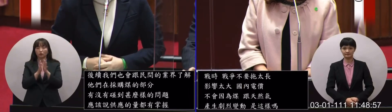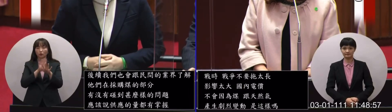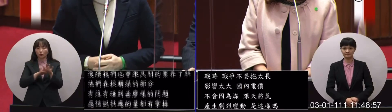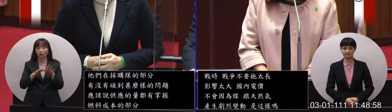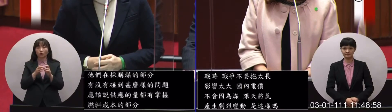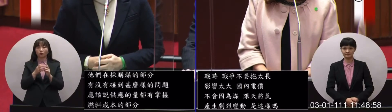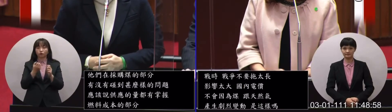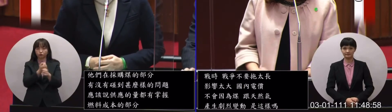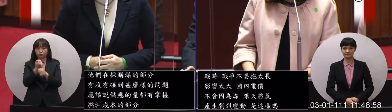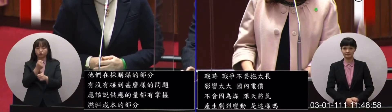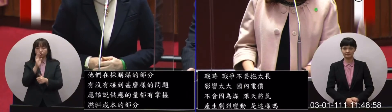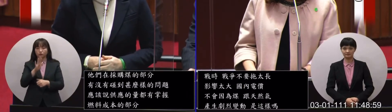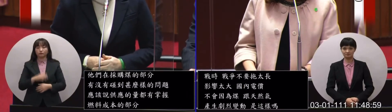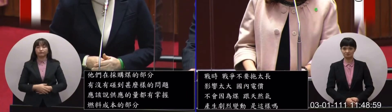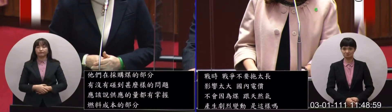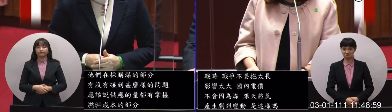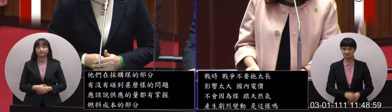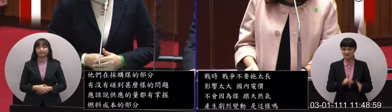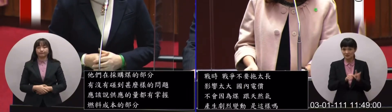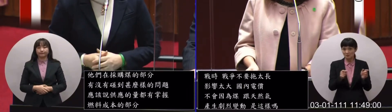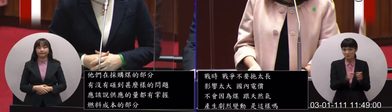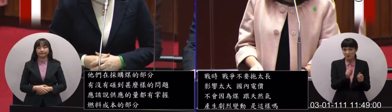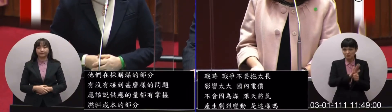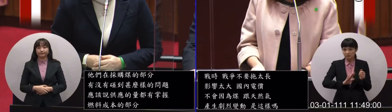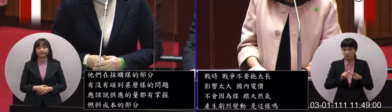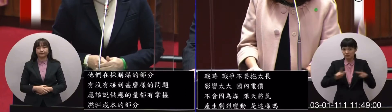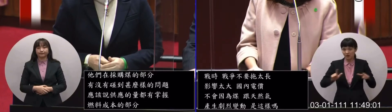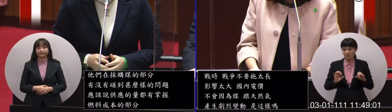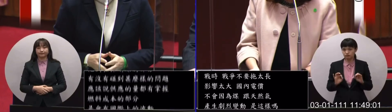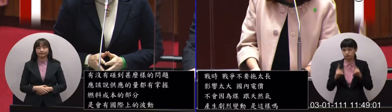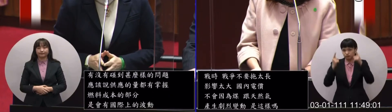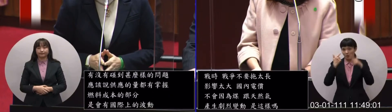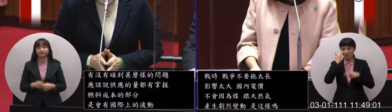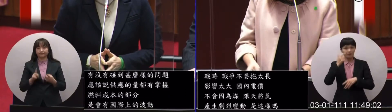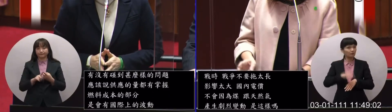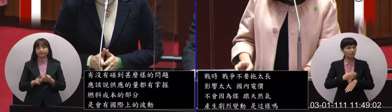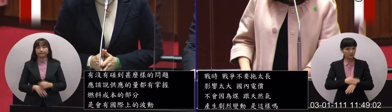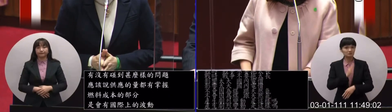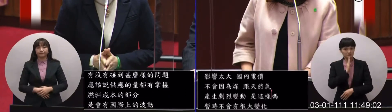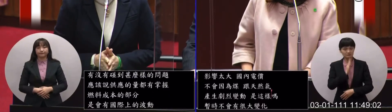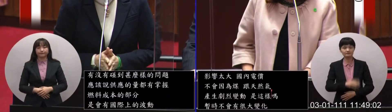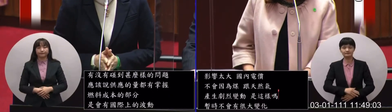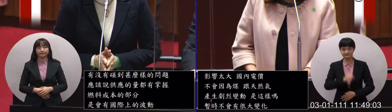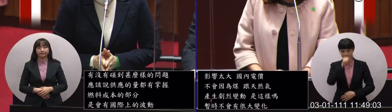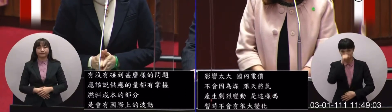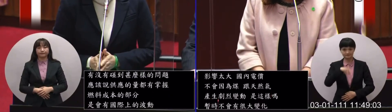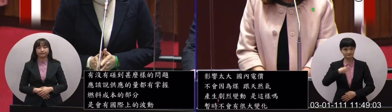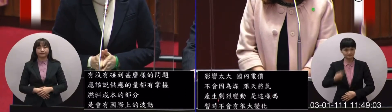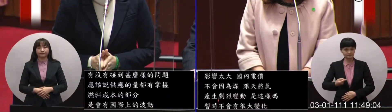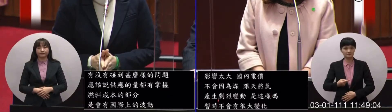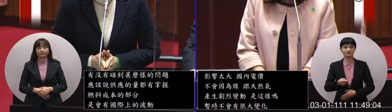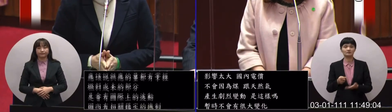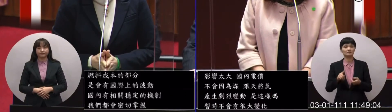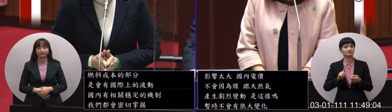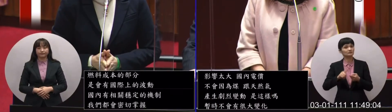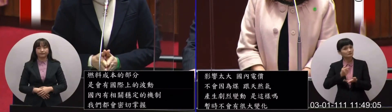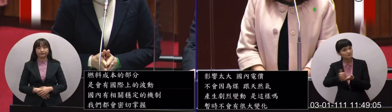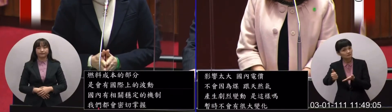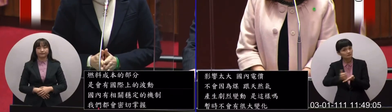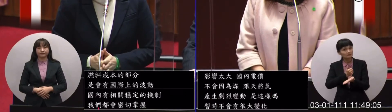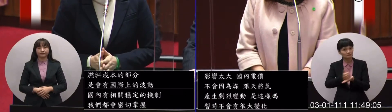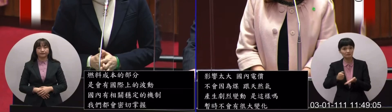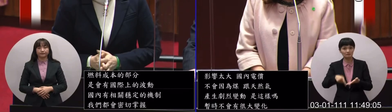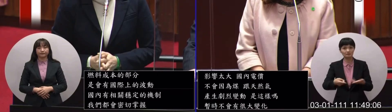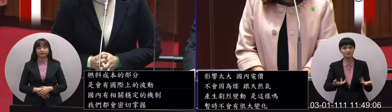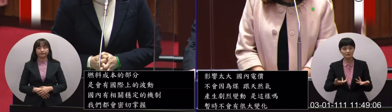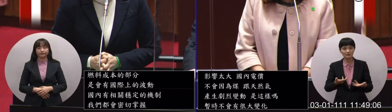切来掌握。 暂时没有很大的变化啦，对吧？民众看的是这嘛。 是。 好，那再来还有一个部分就是货运的部分，因为过去